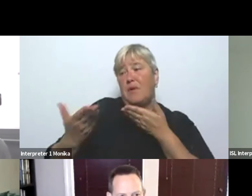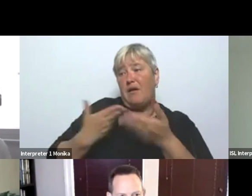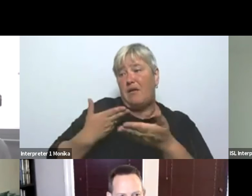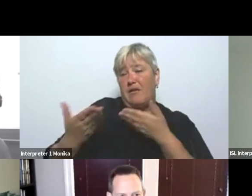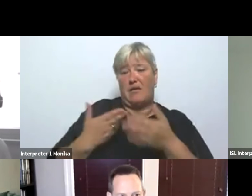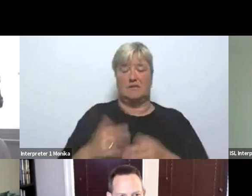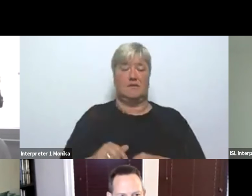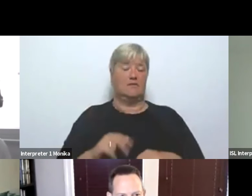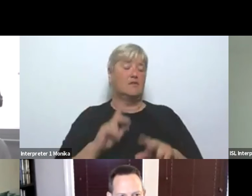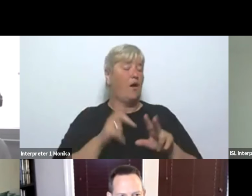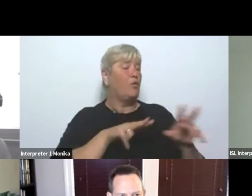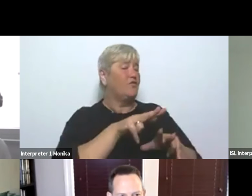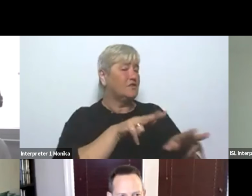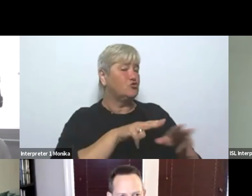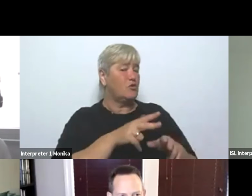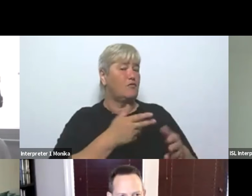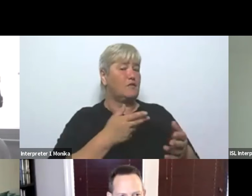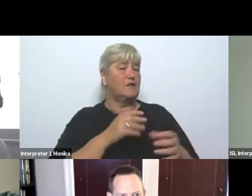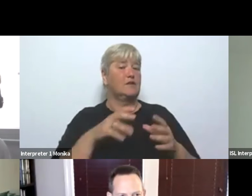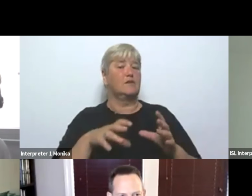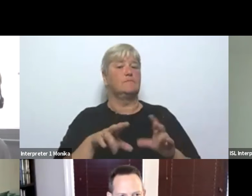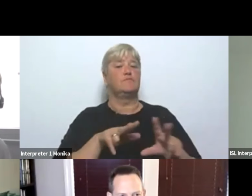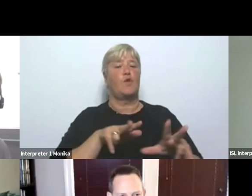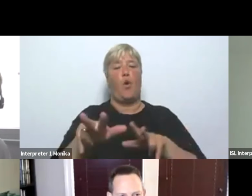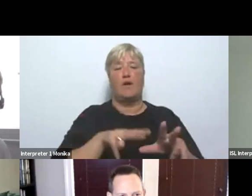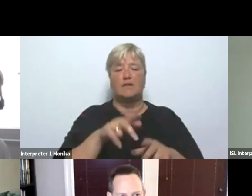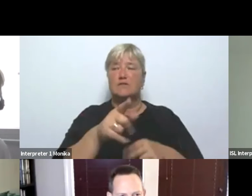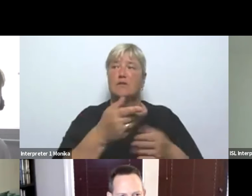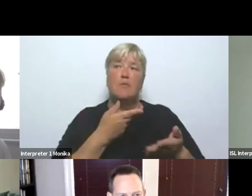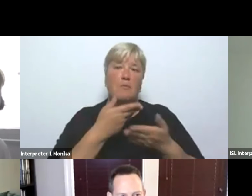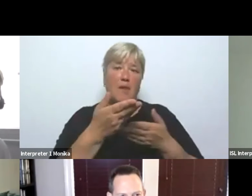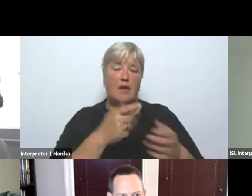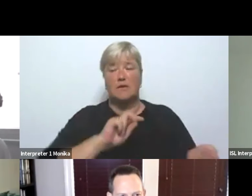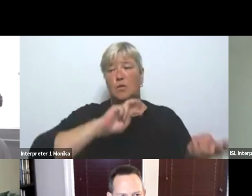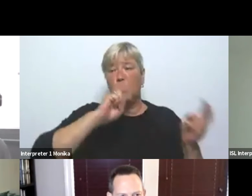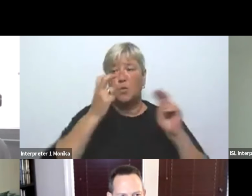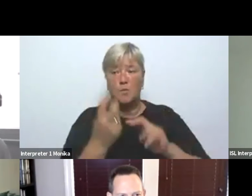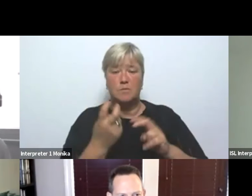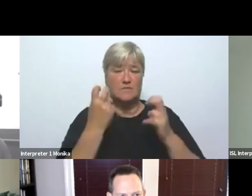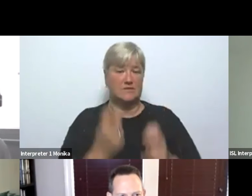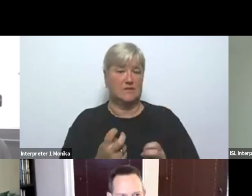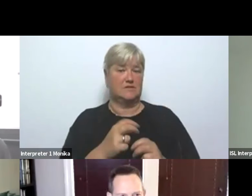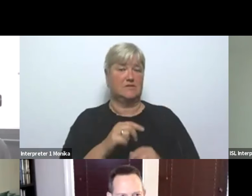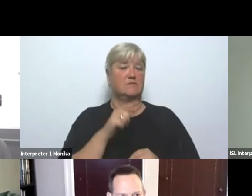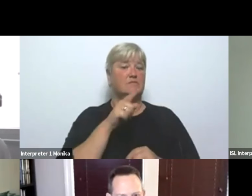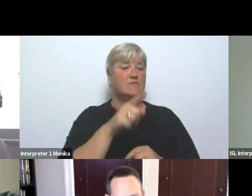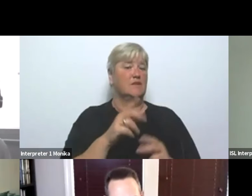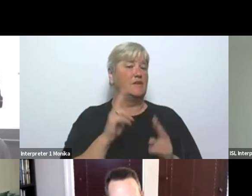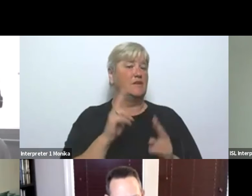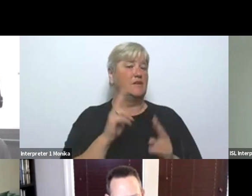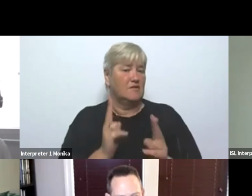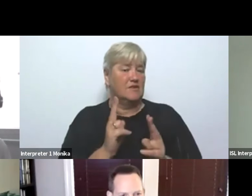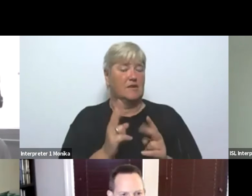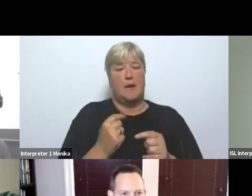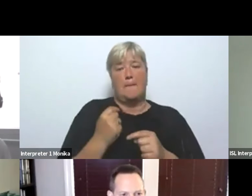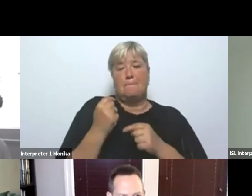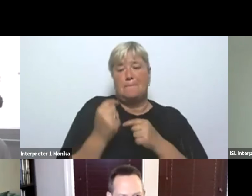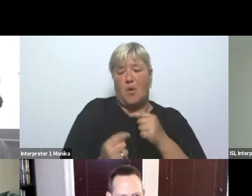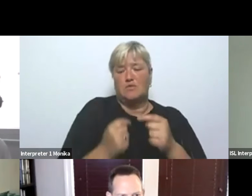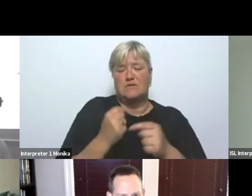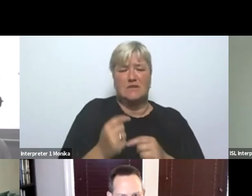privatwirtschaftliche Organisationen bei der Umsetzung. Besonderer Schwerpunkt bei ihm ist es wirklich, an welcher Stelle der Prozesse muss denn